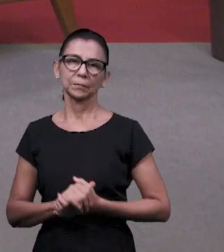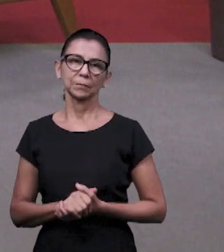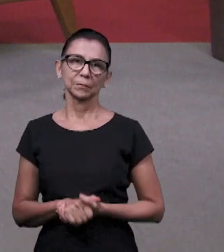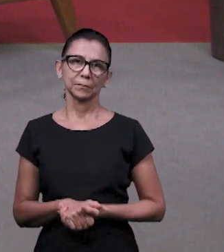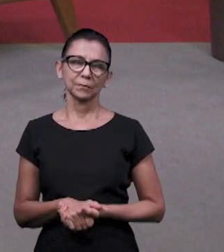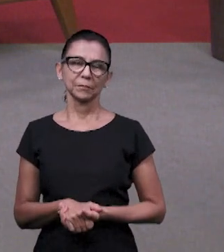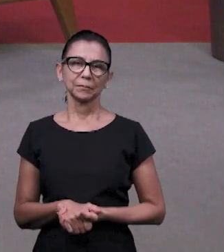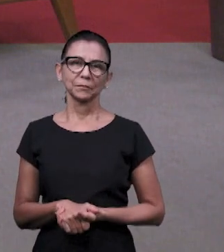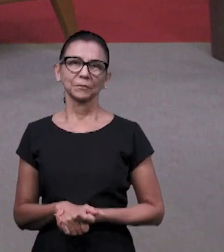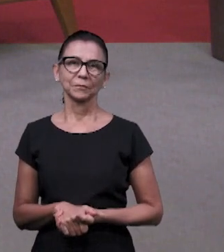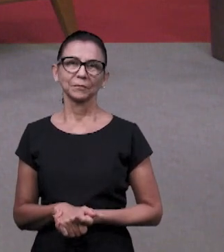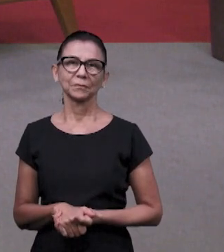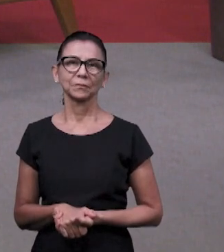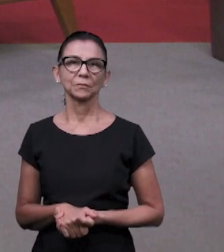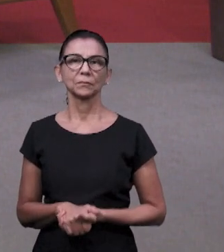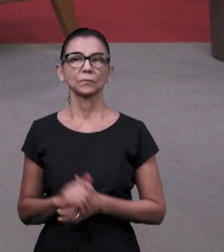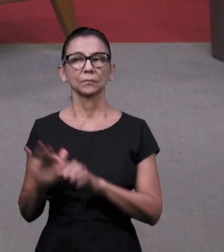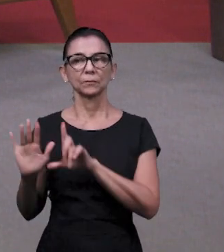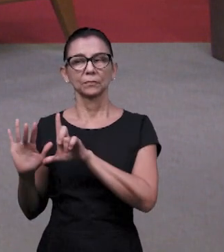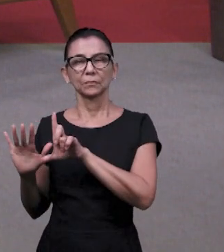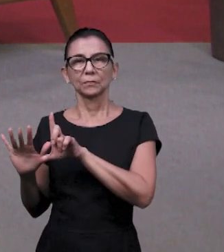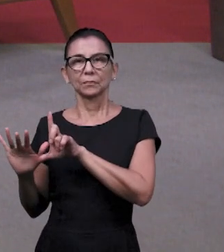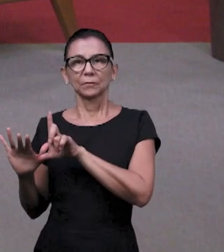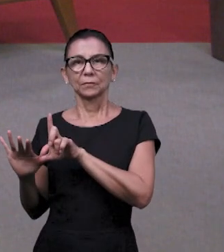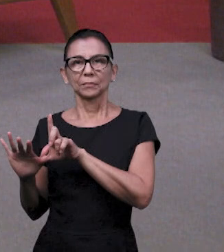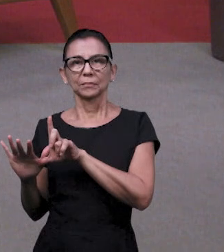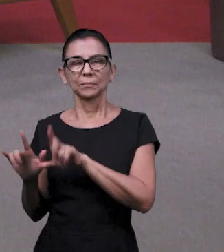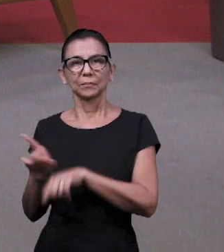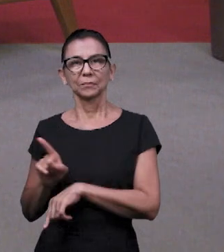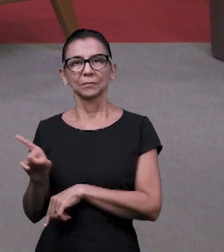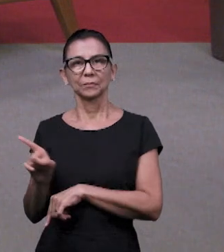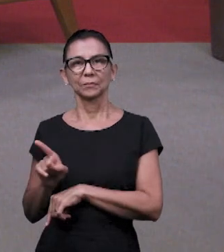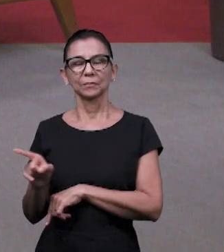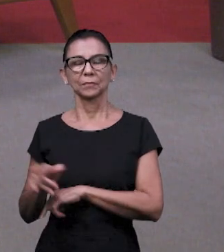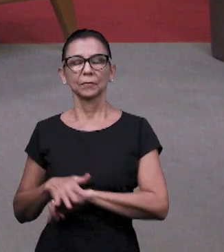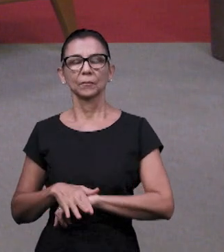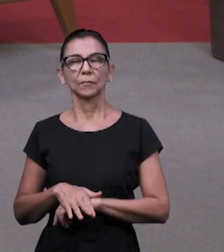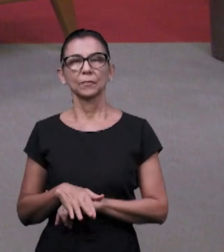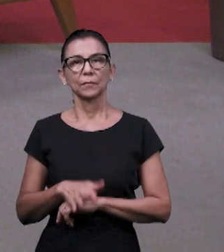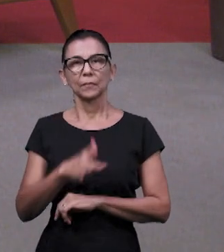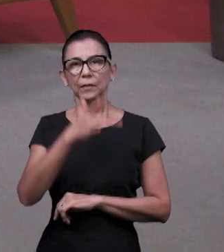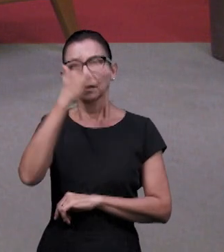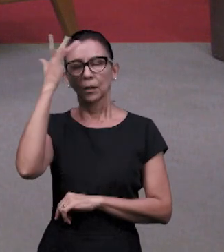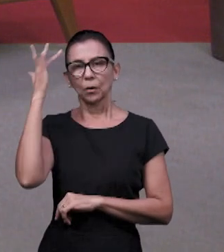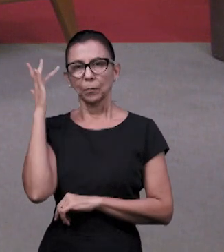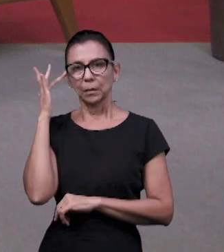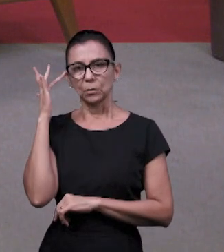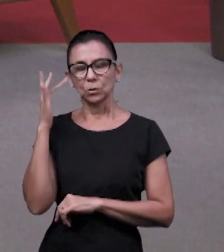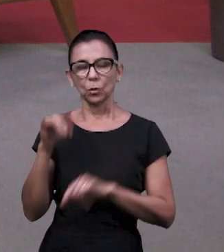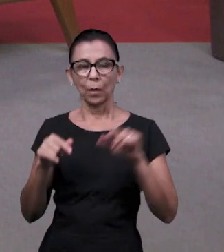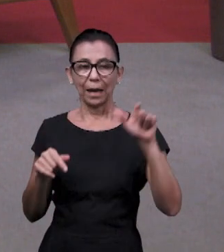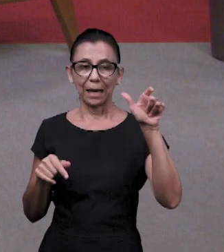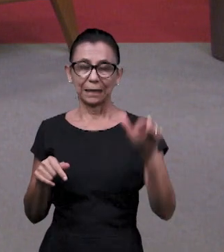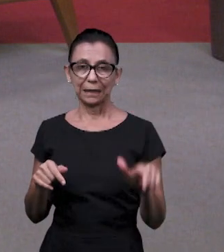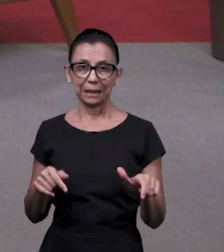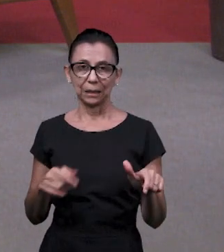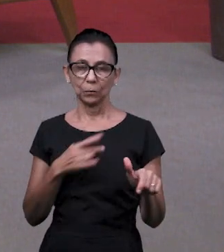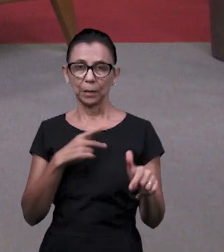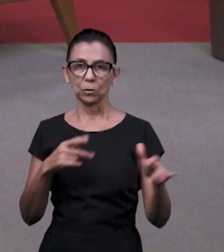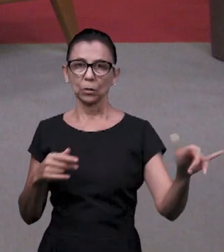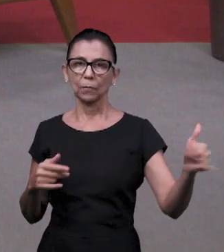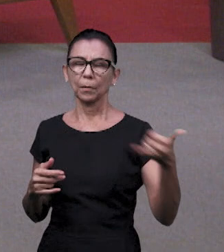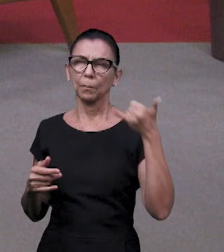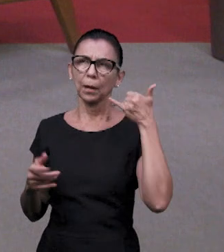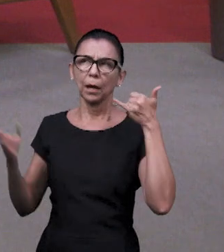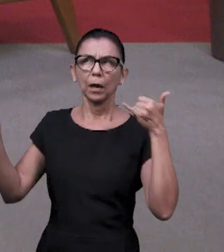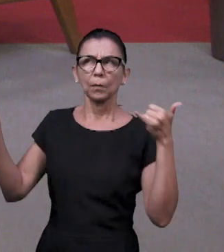affiché à l'écran, 0800 707 376. Il y a un QR code à côté du numéro aussi. La personne va vous répondre,